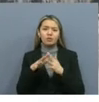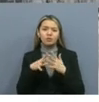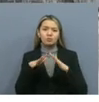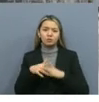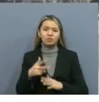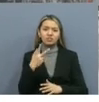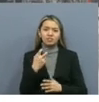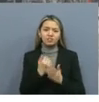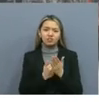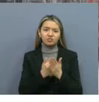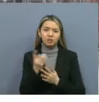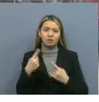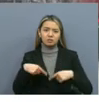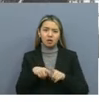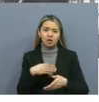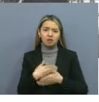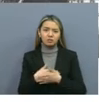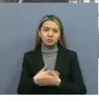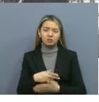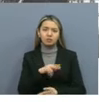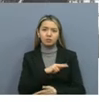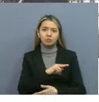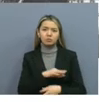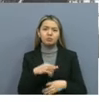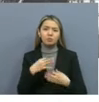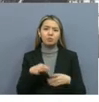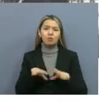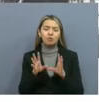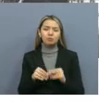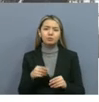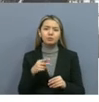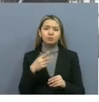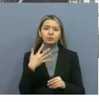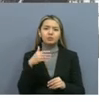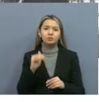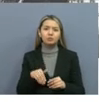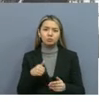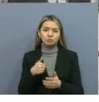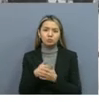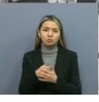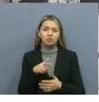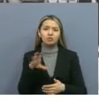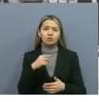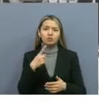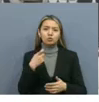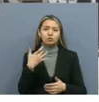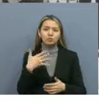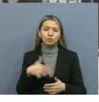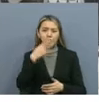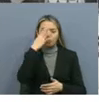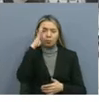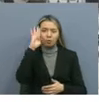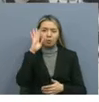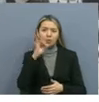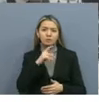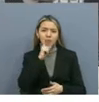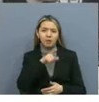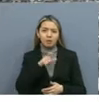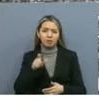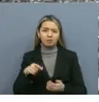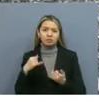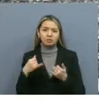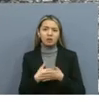200-ден аса еріктілер ұйымы белсенді жұмыс істеп тұр. Еріктілердің жалпы саны шамамен 50 мыңды құрайды. Олардың 150-ден асасы Ақмола облысының жастары.